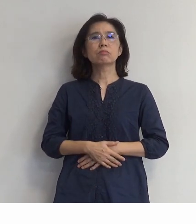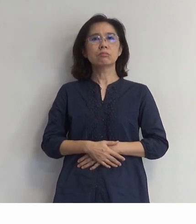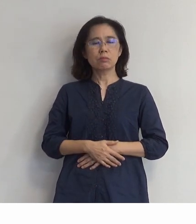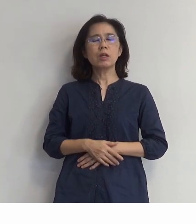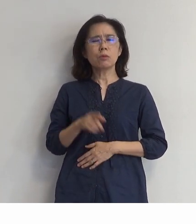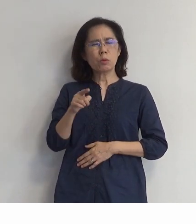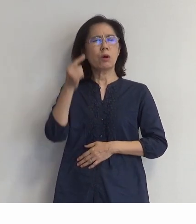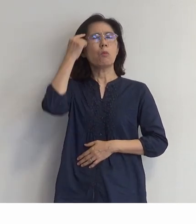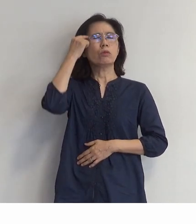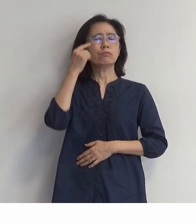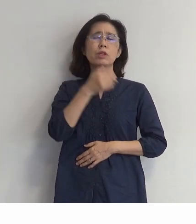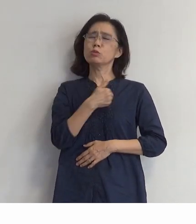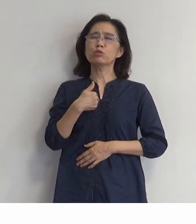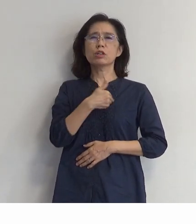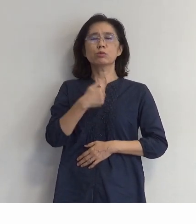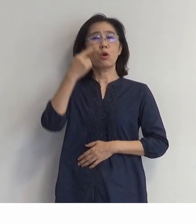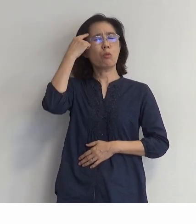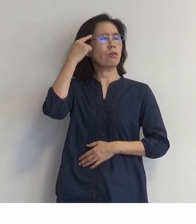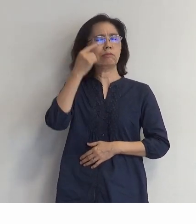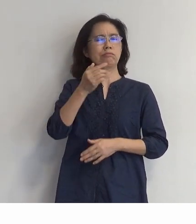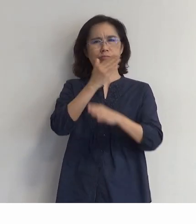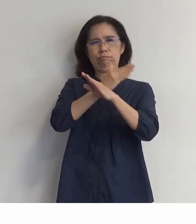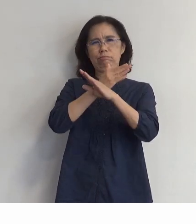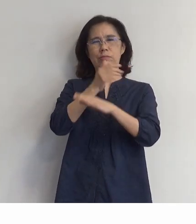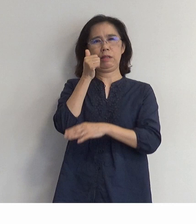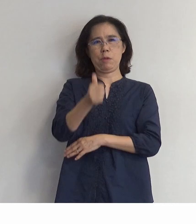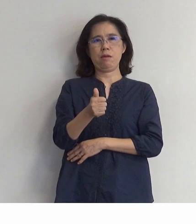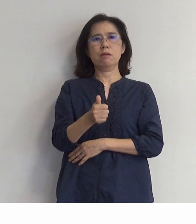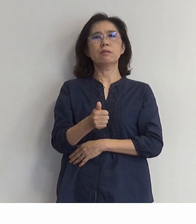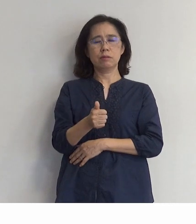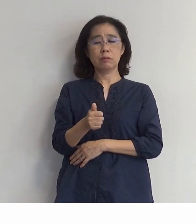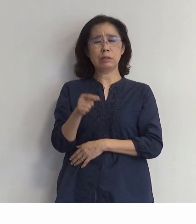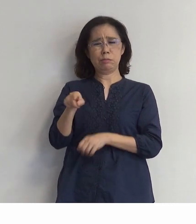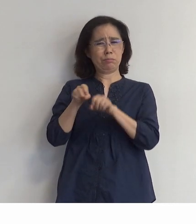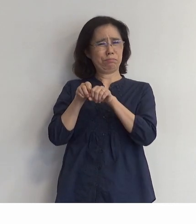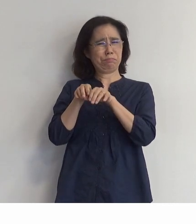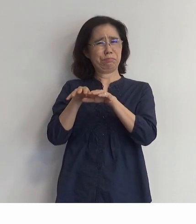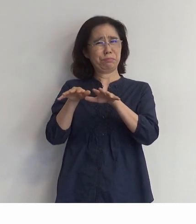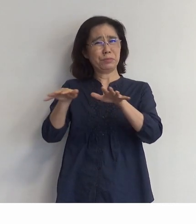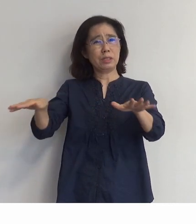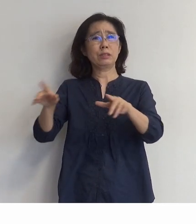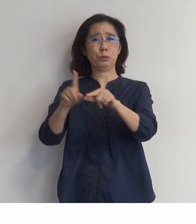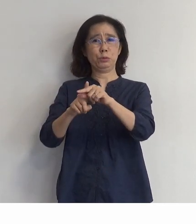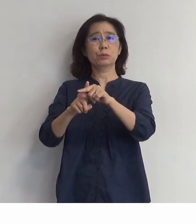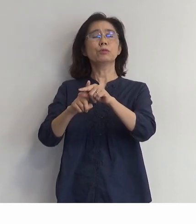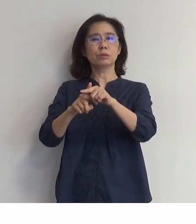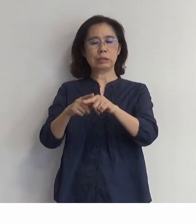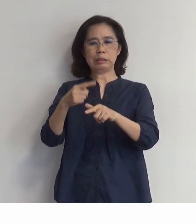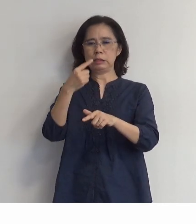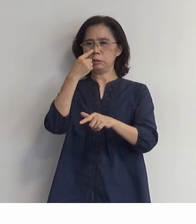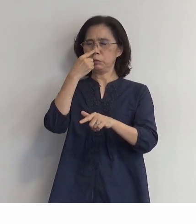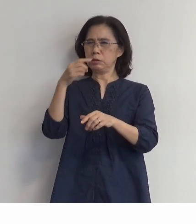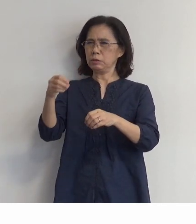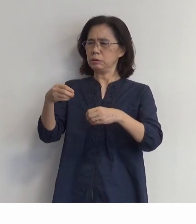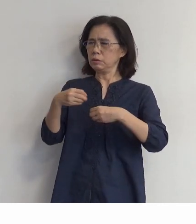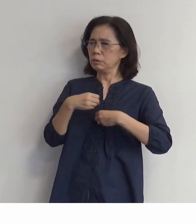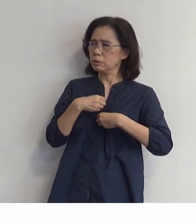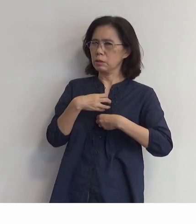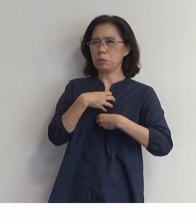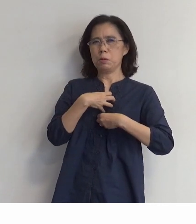と思うのは禁物です。これだけの流行ですので、自分もウイルスをもらってしまうかもしれ